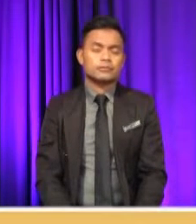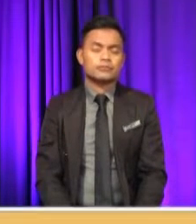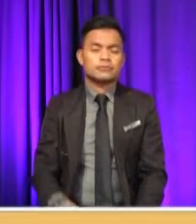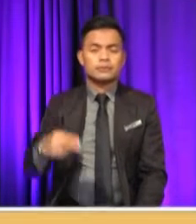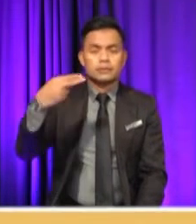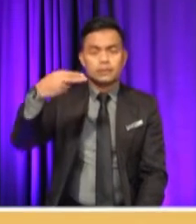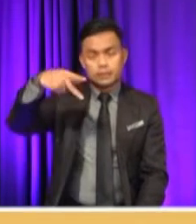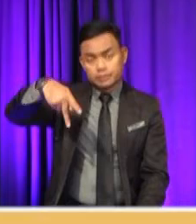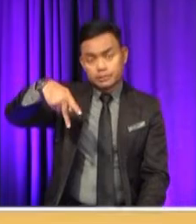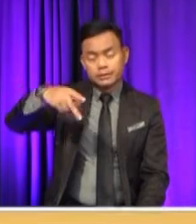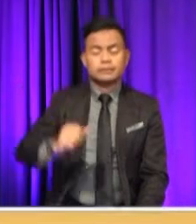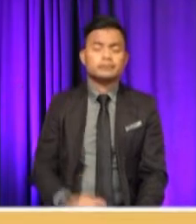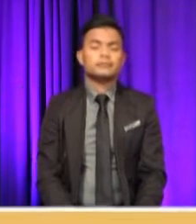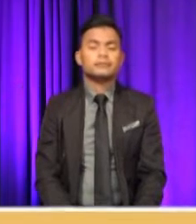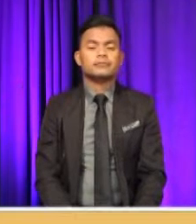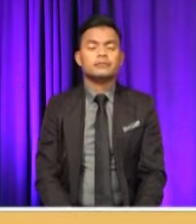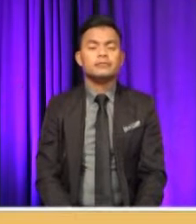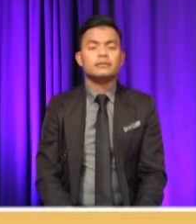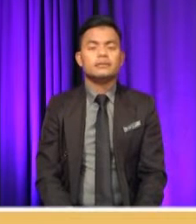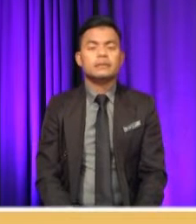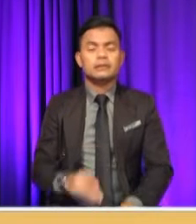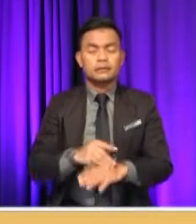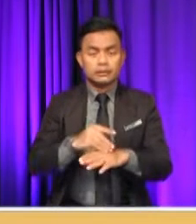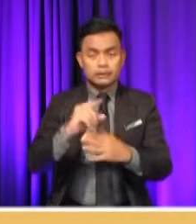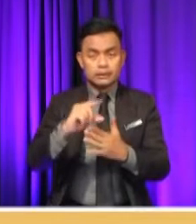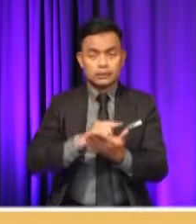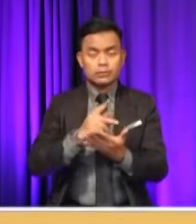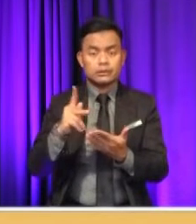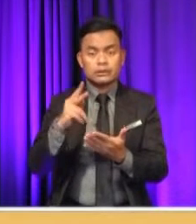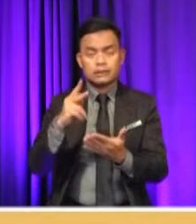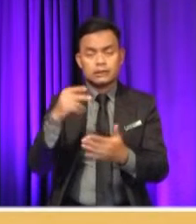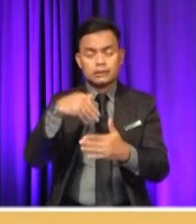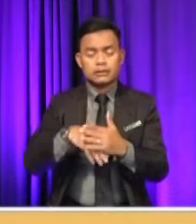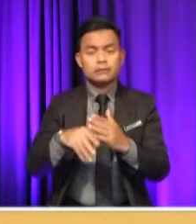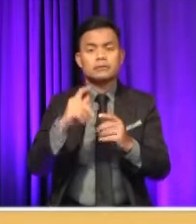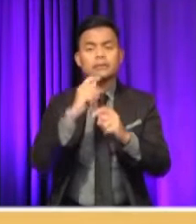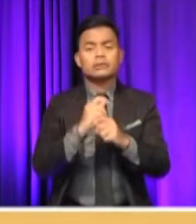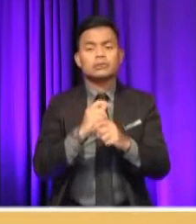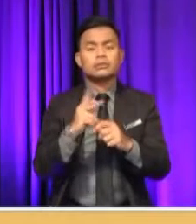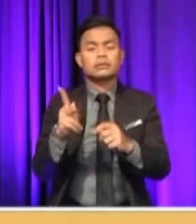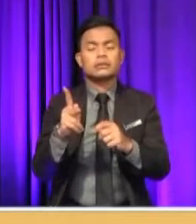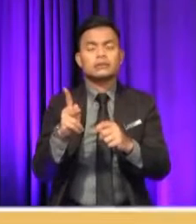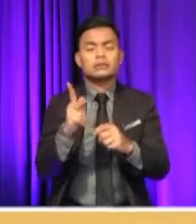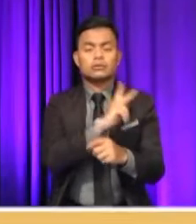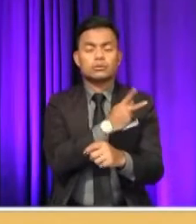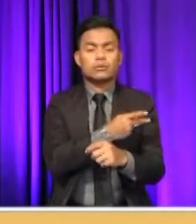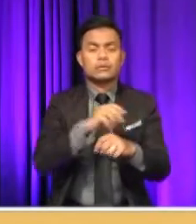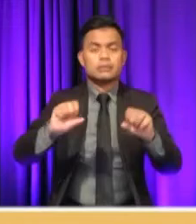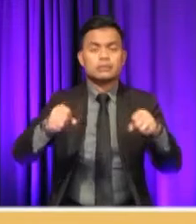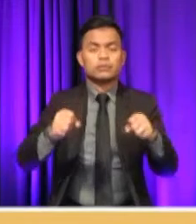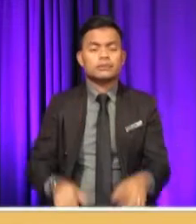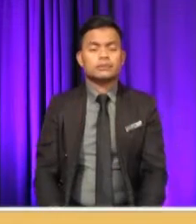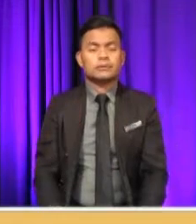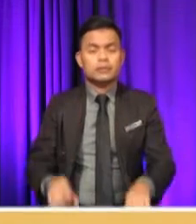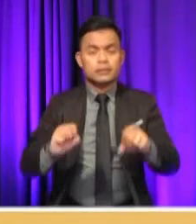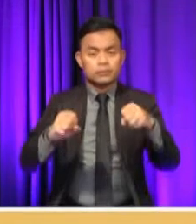ni horsepower juga digunakan dalam menentukan kuasa motor elektrik. Okey. Okey, motor mempunyai